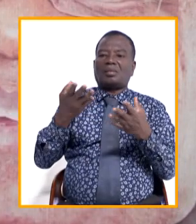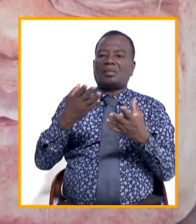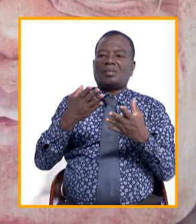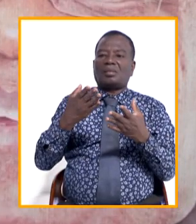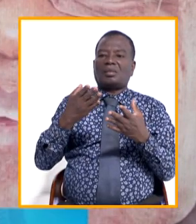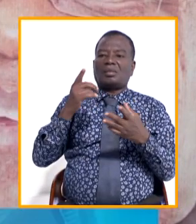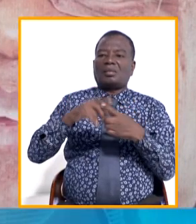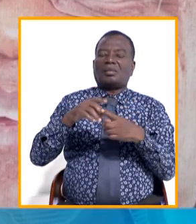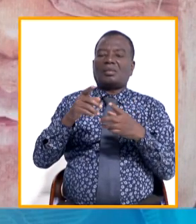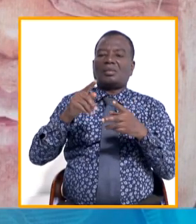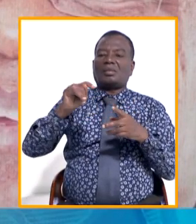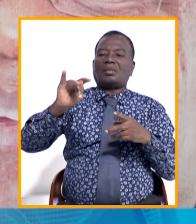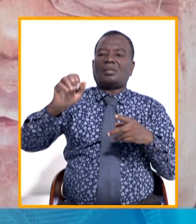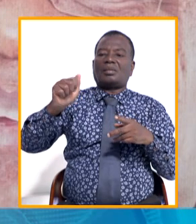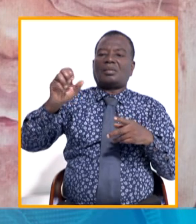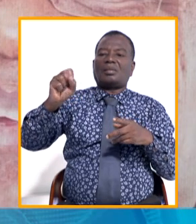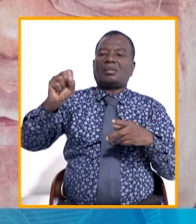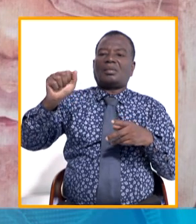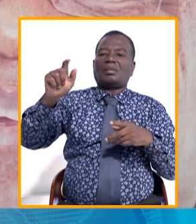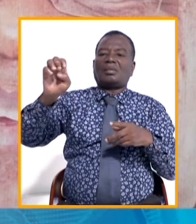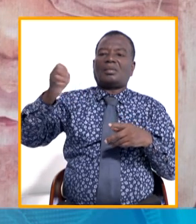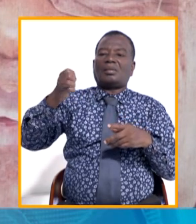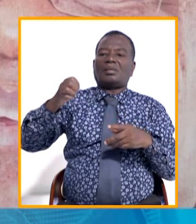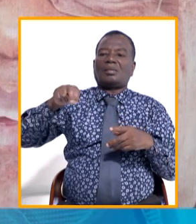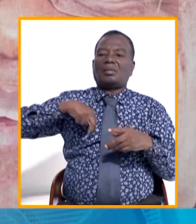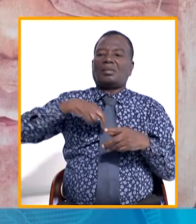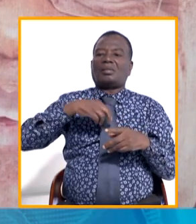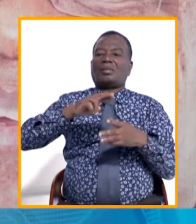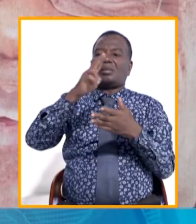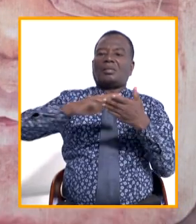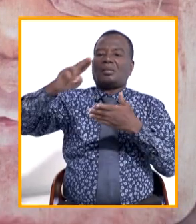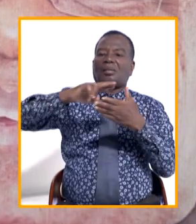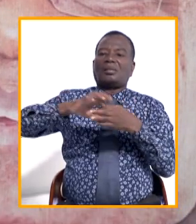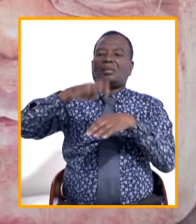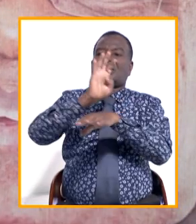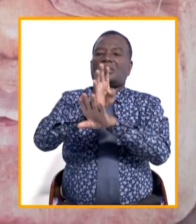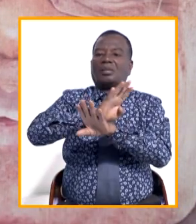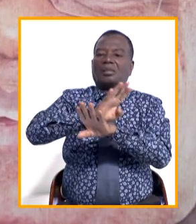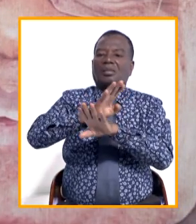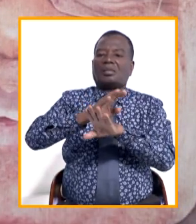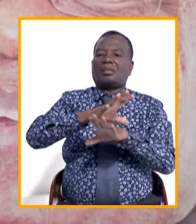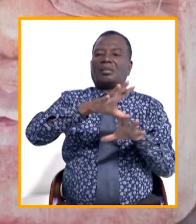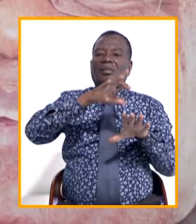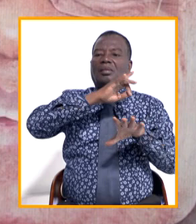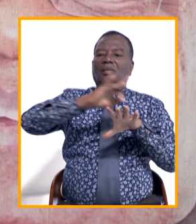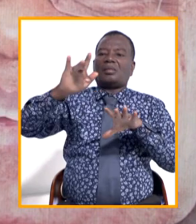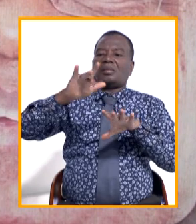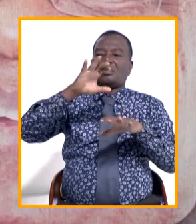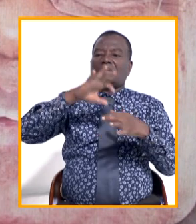le cas de Tiassalé. Nous avons aussi l'université de Boaké, qui a été vidée de son contenu au profit